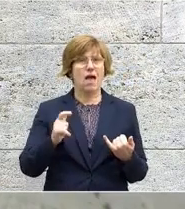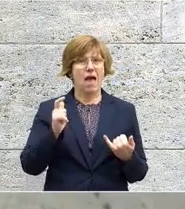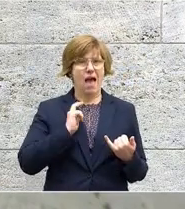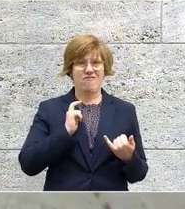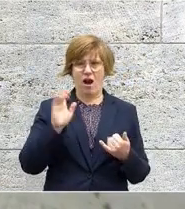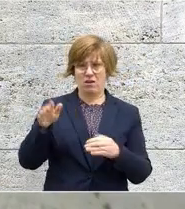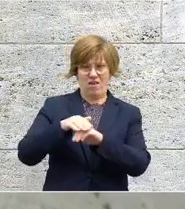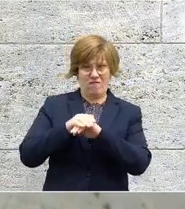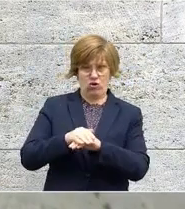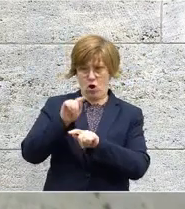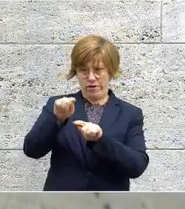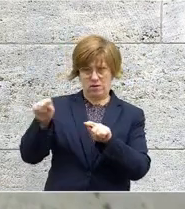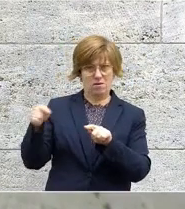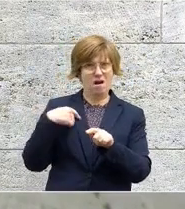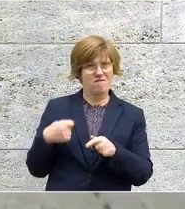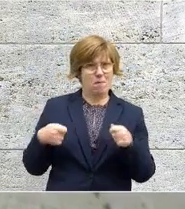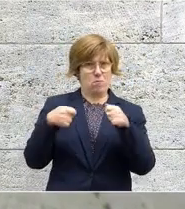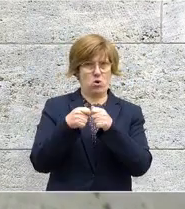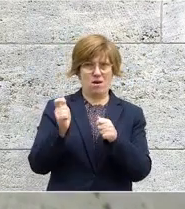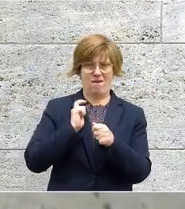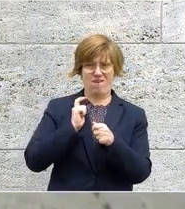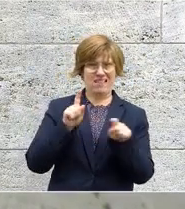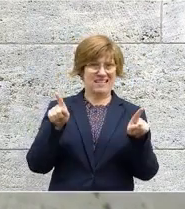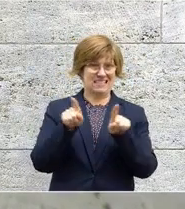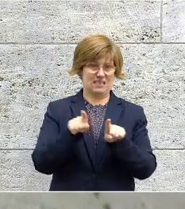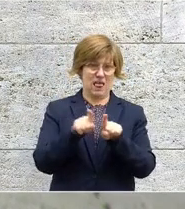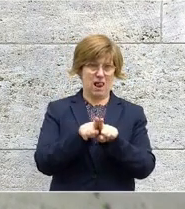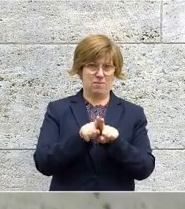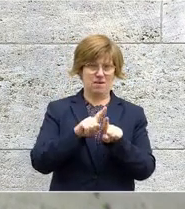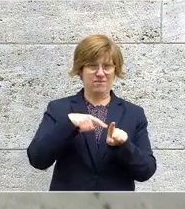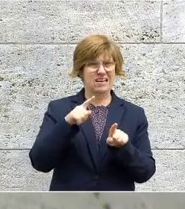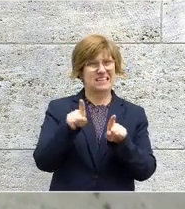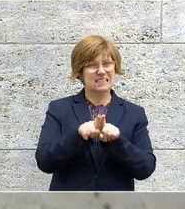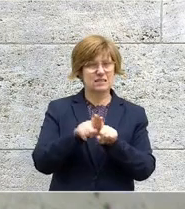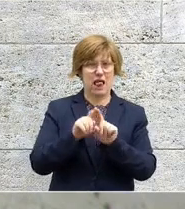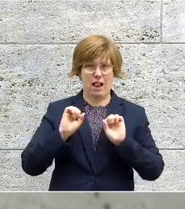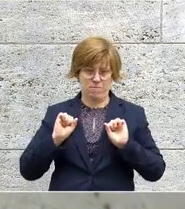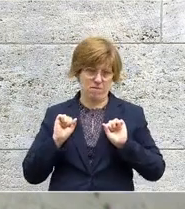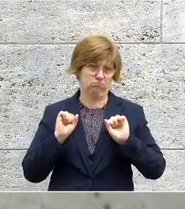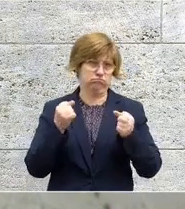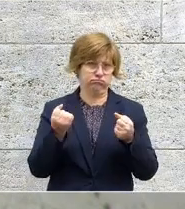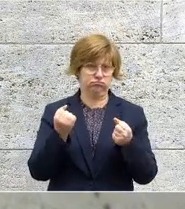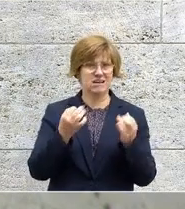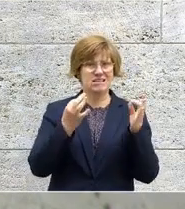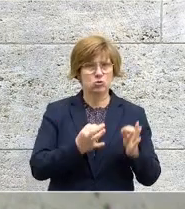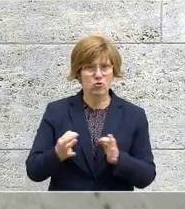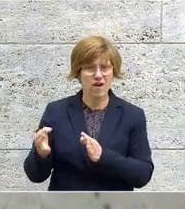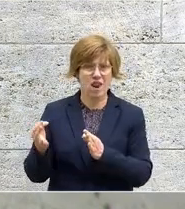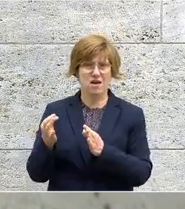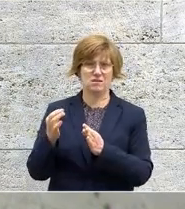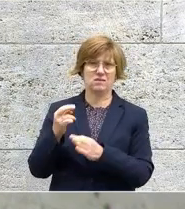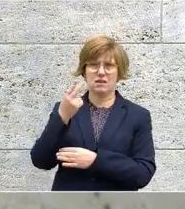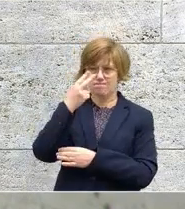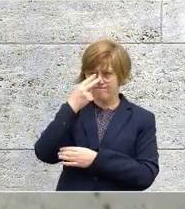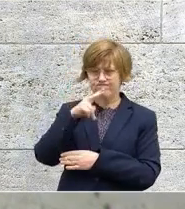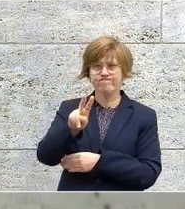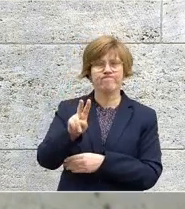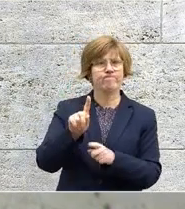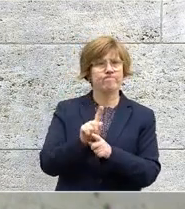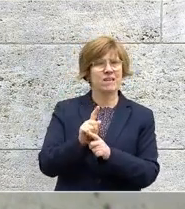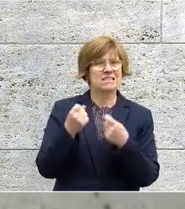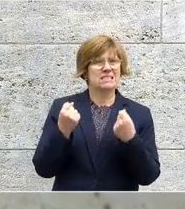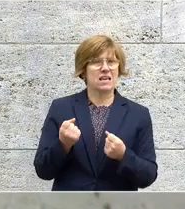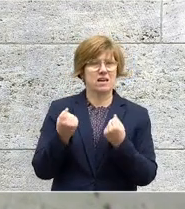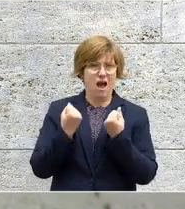erwarten unsere Freunde und unsere Verbündeten von uns, dass wir mit der gleichen Entschlossenheit und Zuverlässigkeit und Weitsicht für